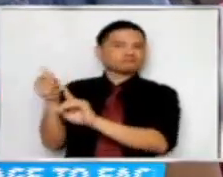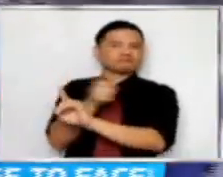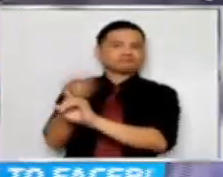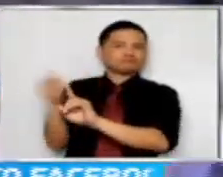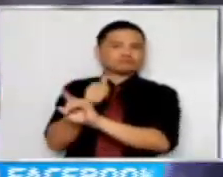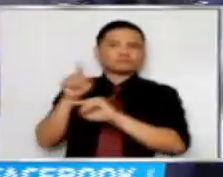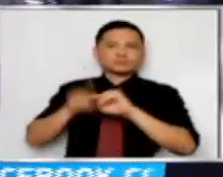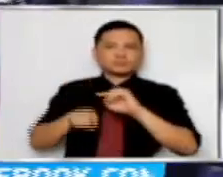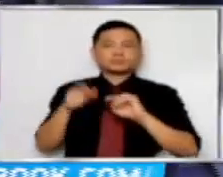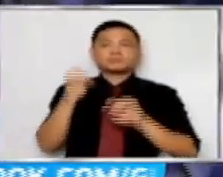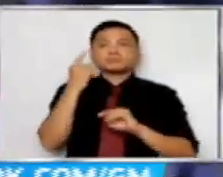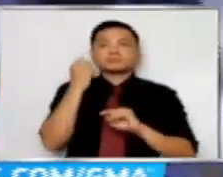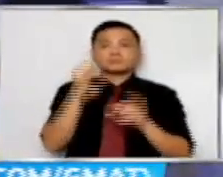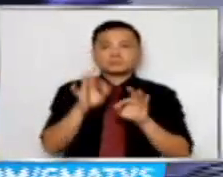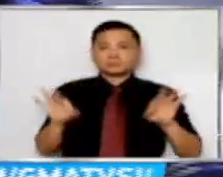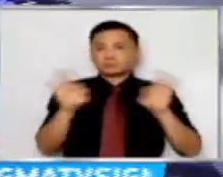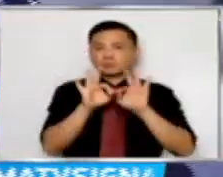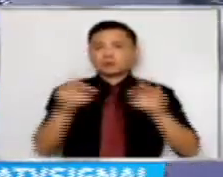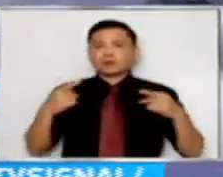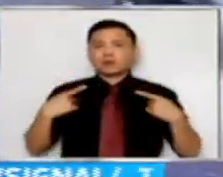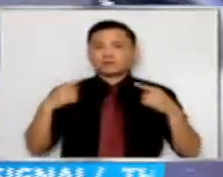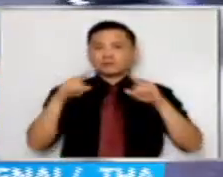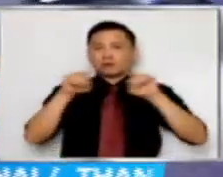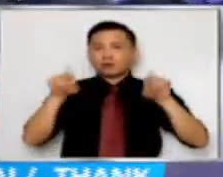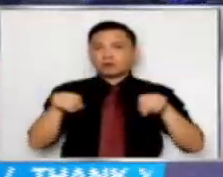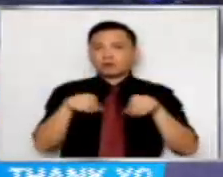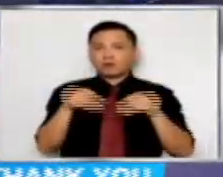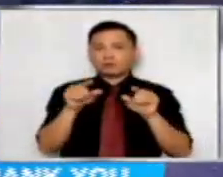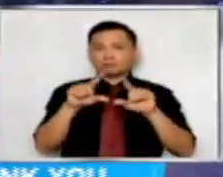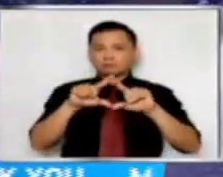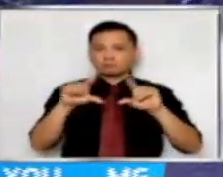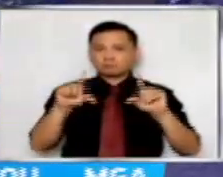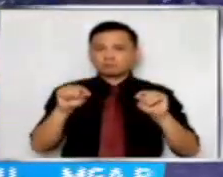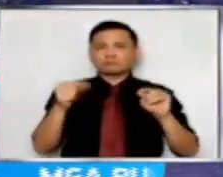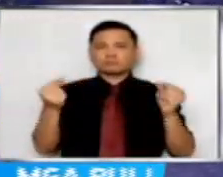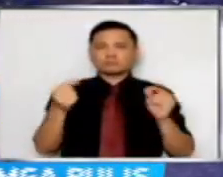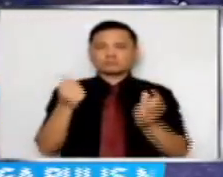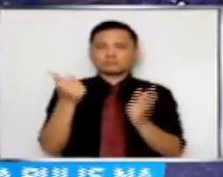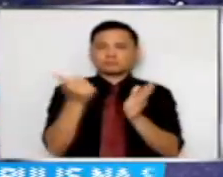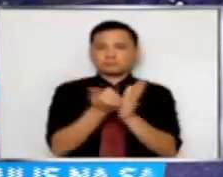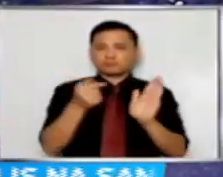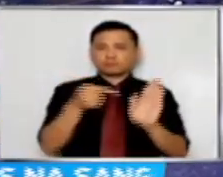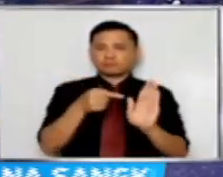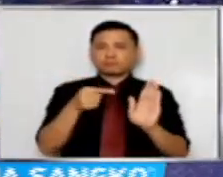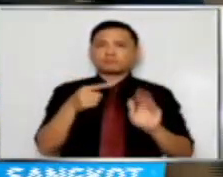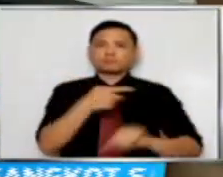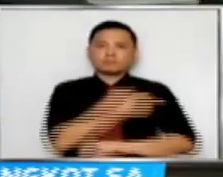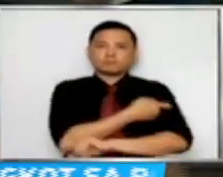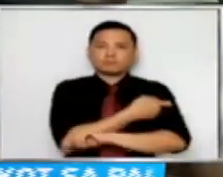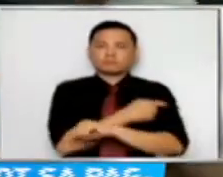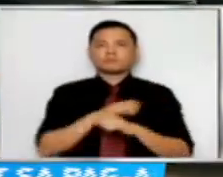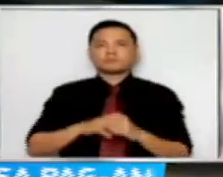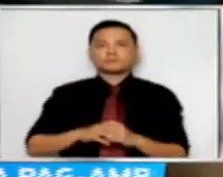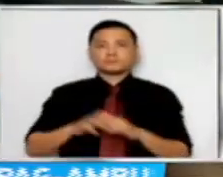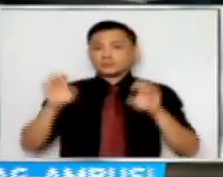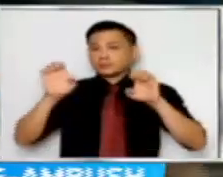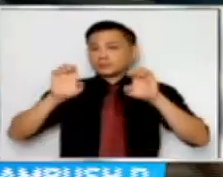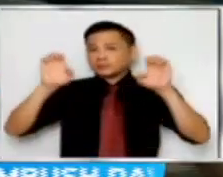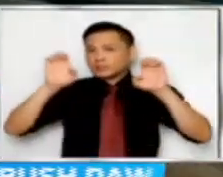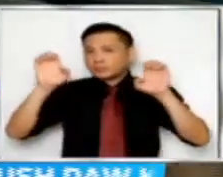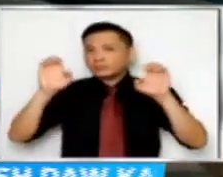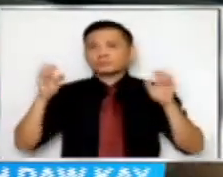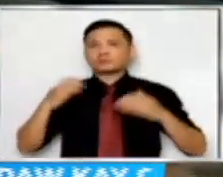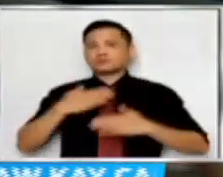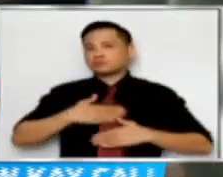card. Pinayagan na rin ng IATF na magbukas sa mga gym, fitness studios at iba pang non-contact sports venue sa